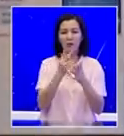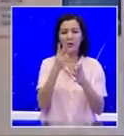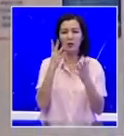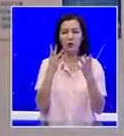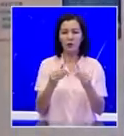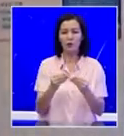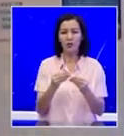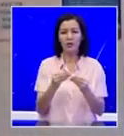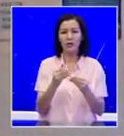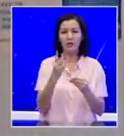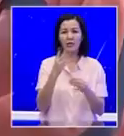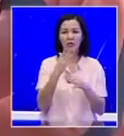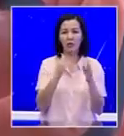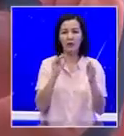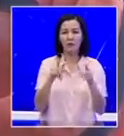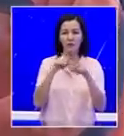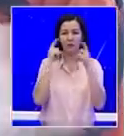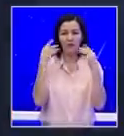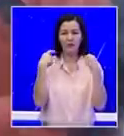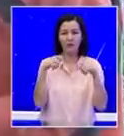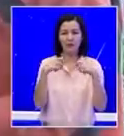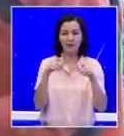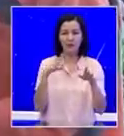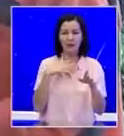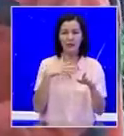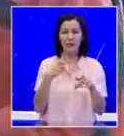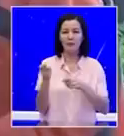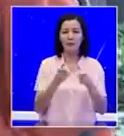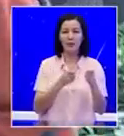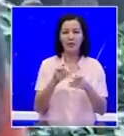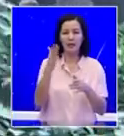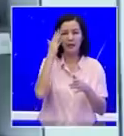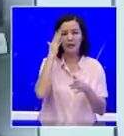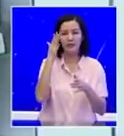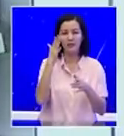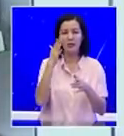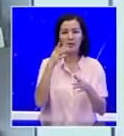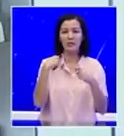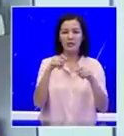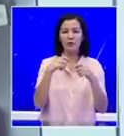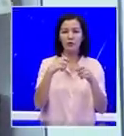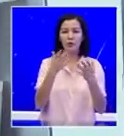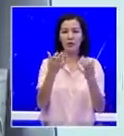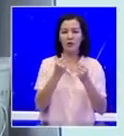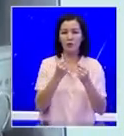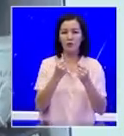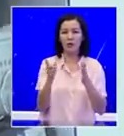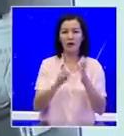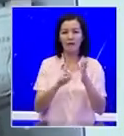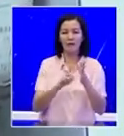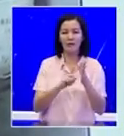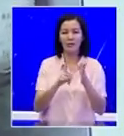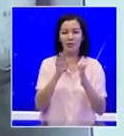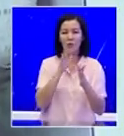күнде онда 2,5 мың маска сатылыпты. Жергілікті билік мұндай әдіс сатушы мен тұтынушы арасындағы қатынасты азайтады, әрі